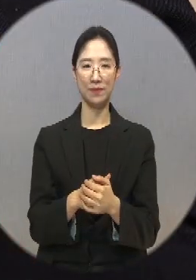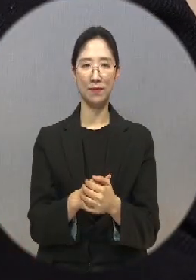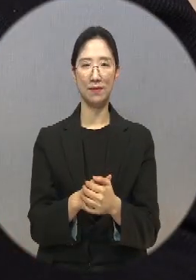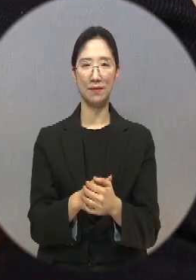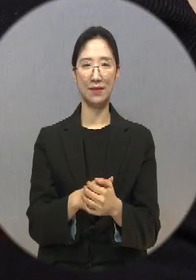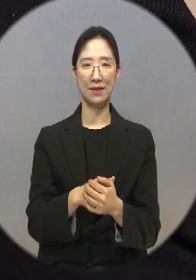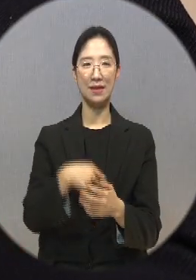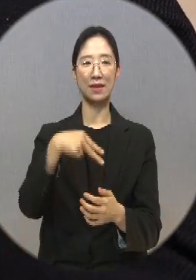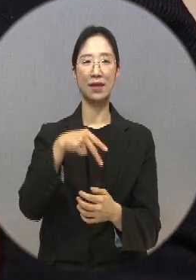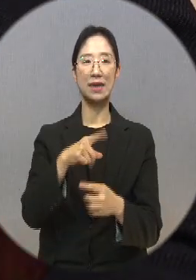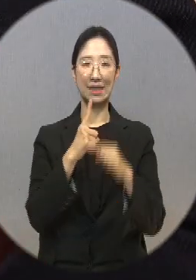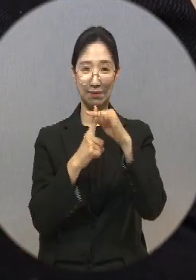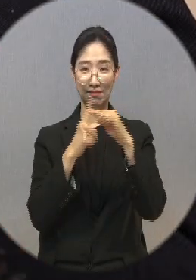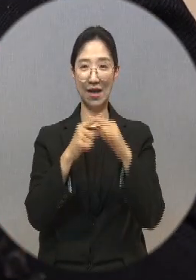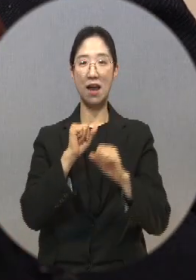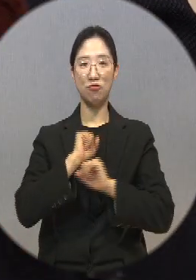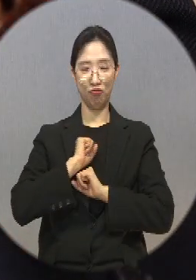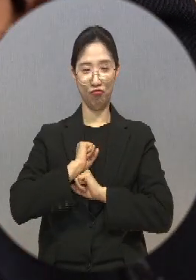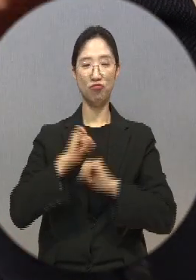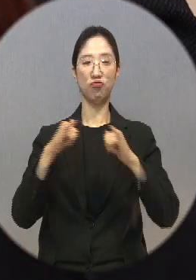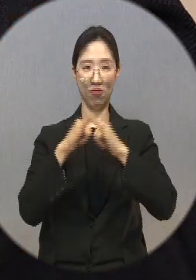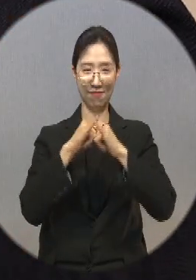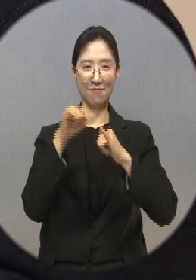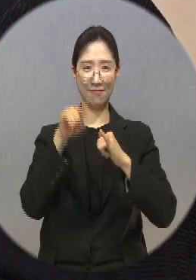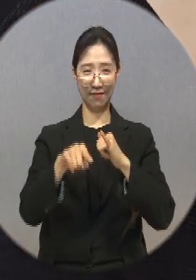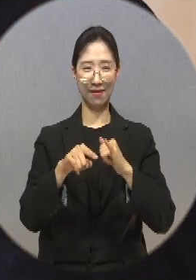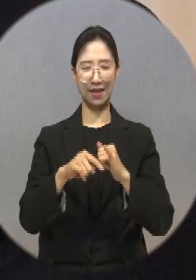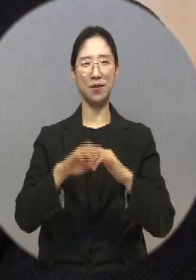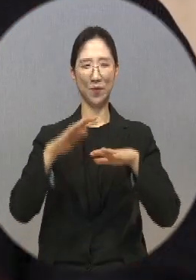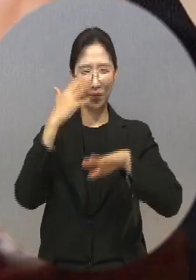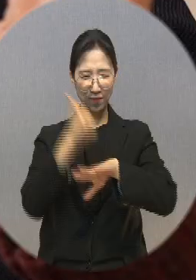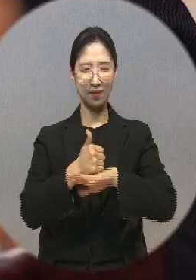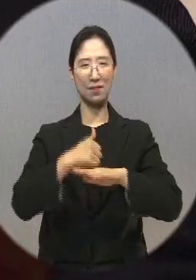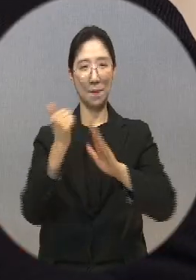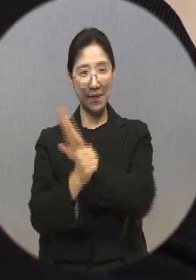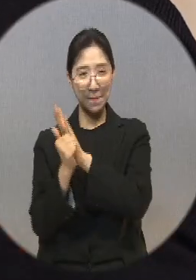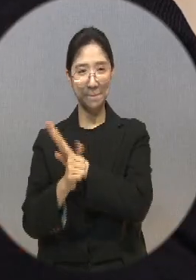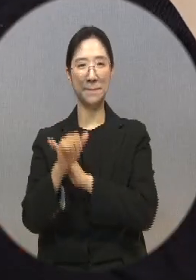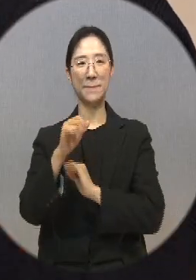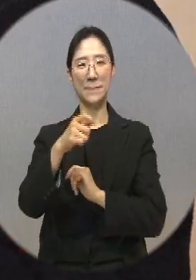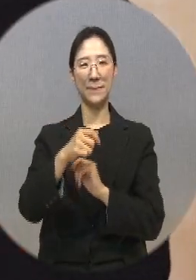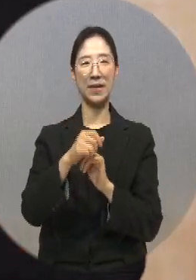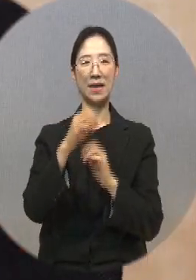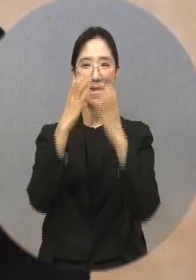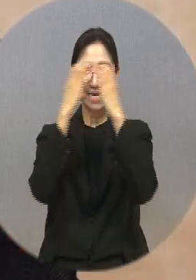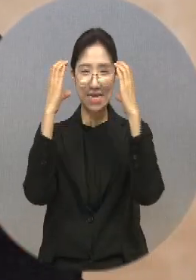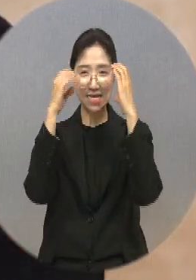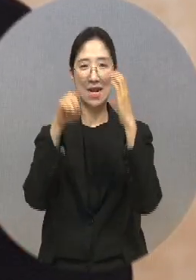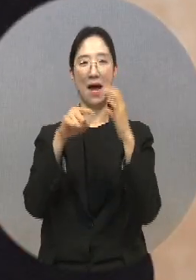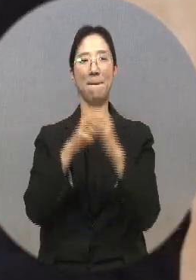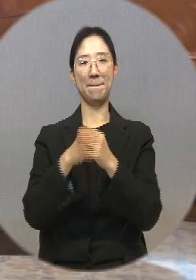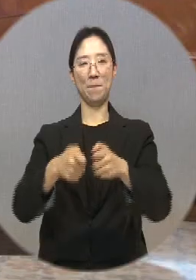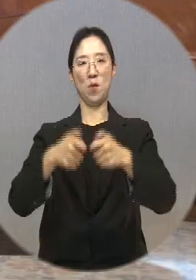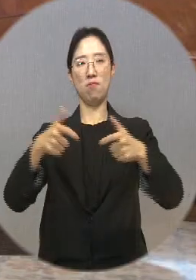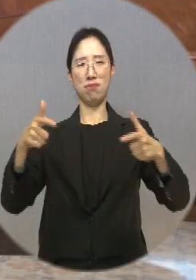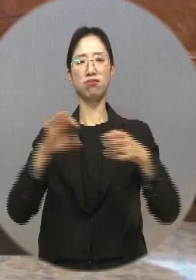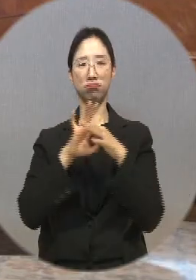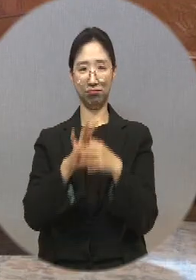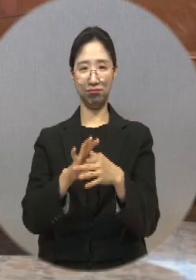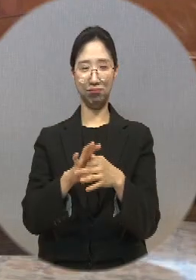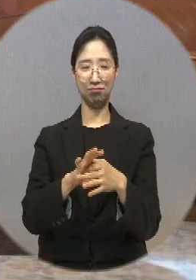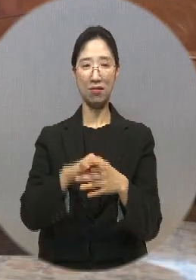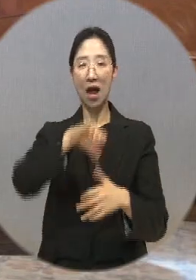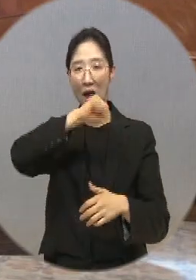십자군 전쟁에서 결국 십자군 전쟁이 다 패하고 그 이슬람의 확장으로 계속 가잖아요. 그래서 아프리카